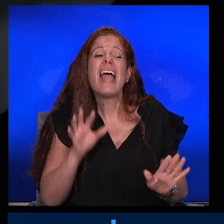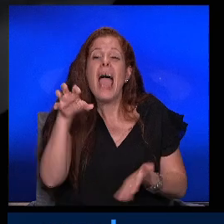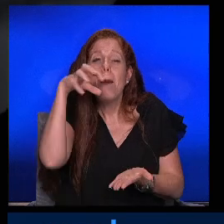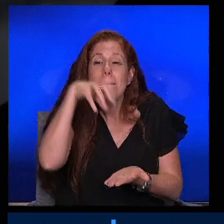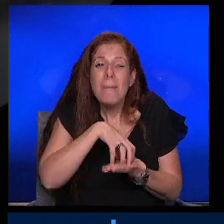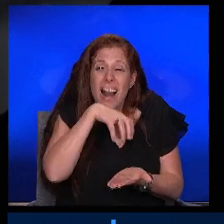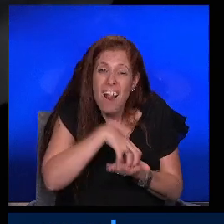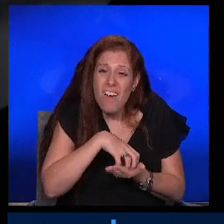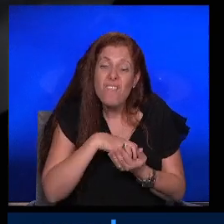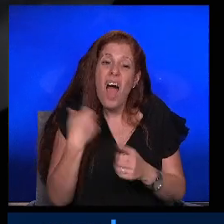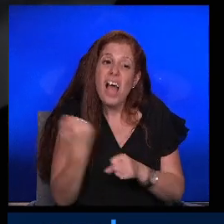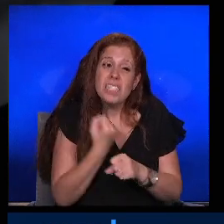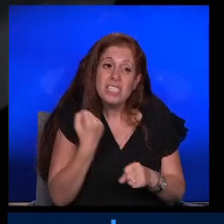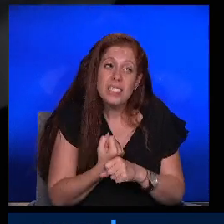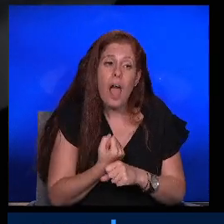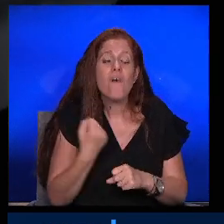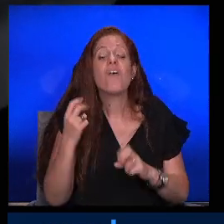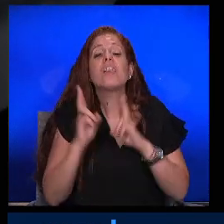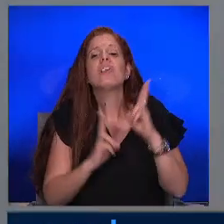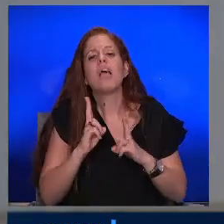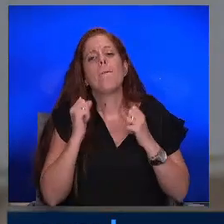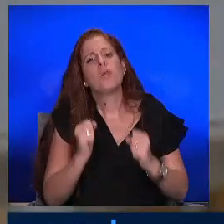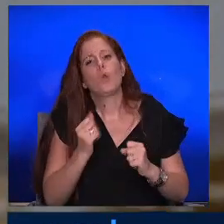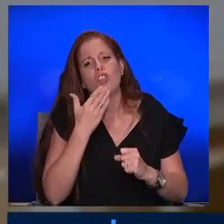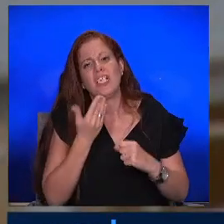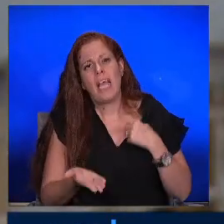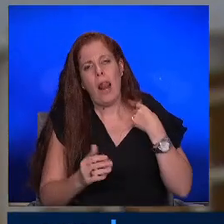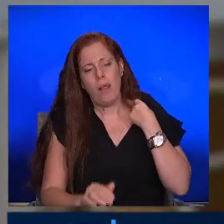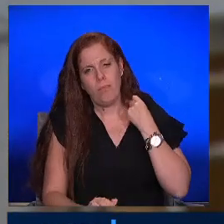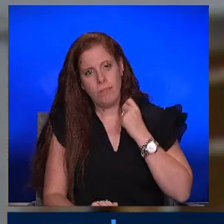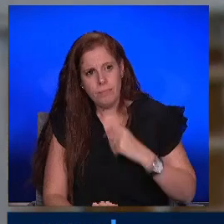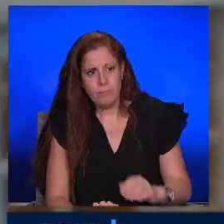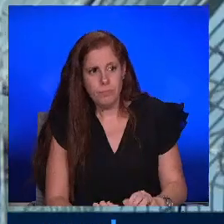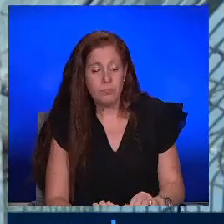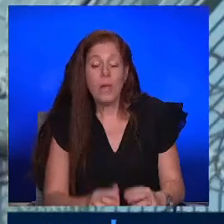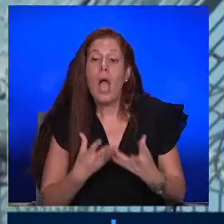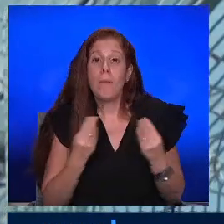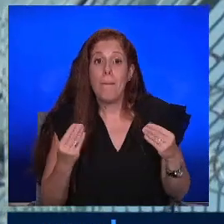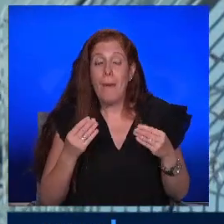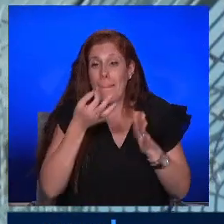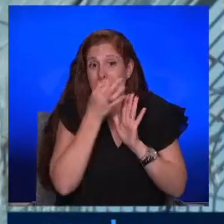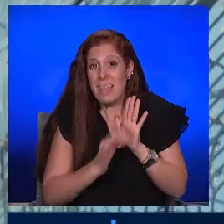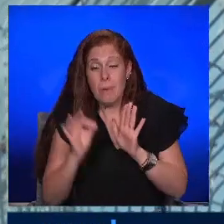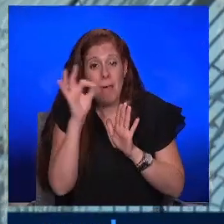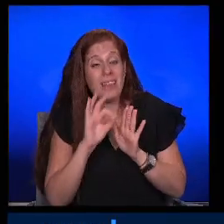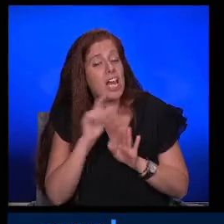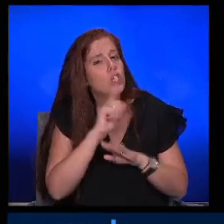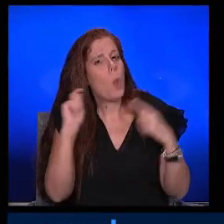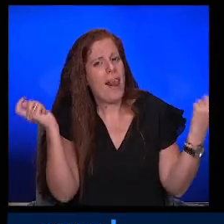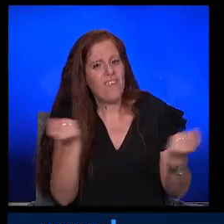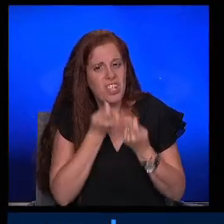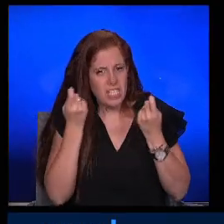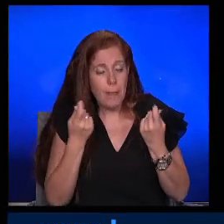העשייה והתעשייה הביטחונית של מדינת ישראל. רבים מהפרטים על הפרשה הביטחונית עדיין אסורים בפרסום.